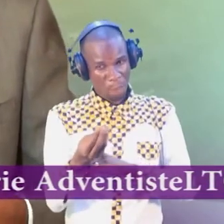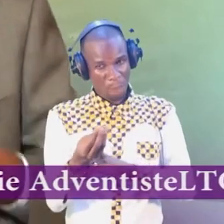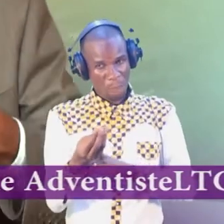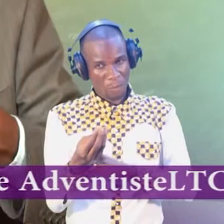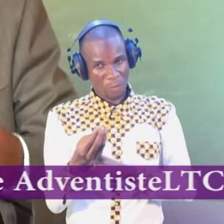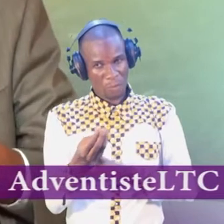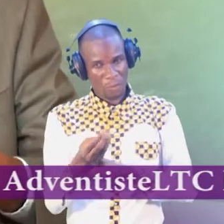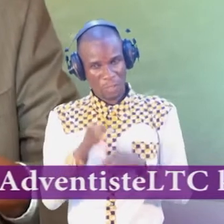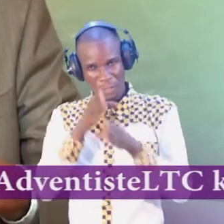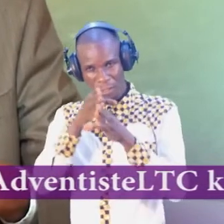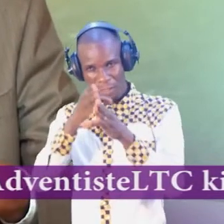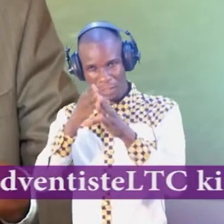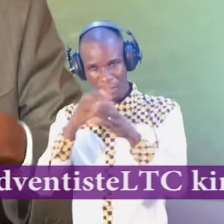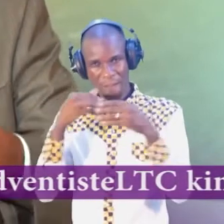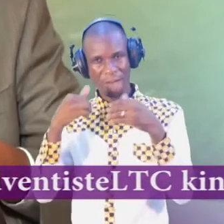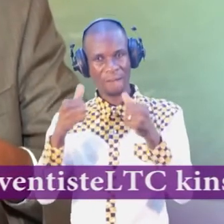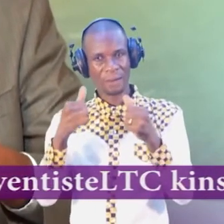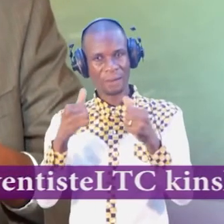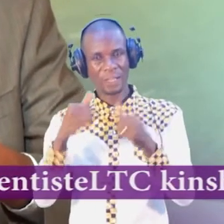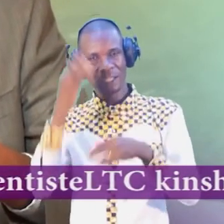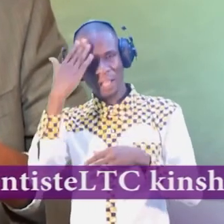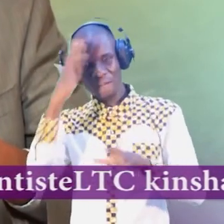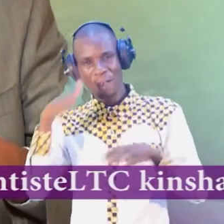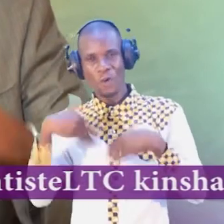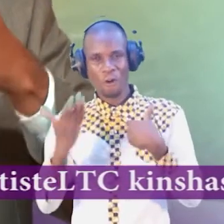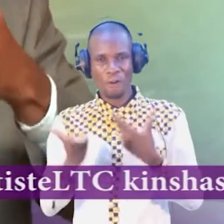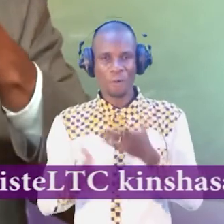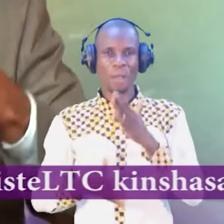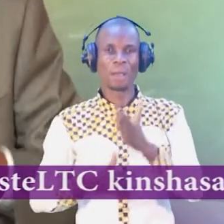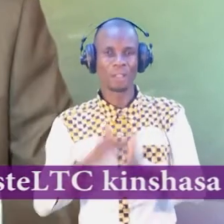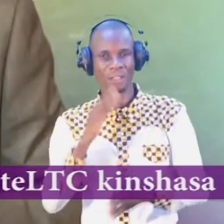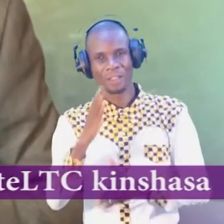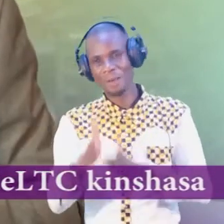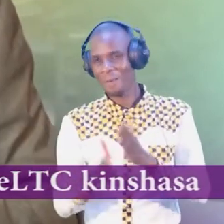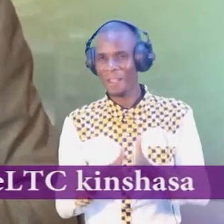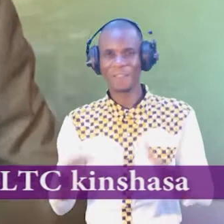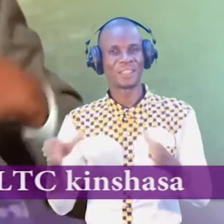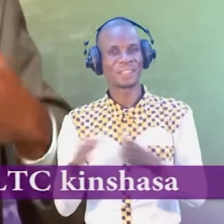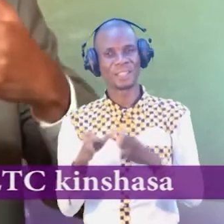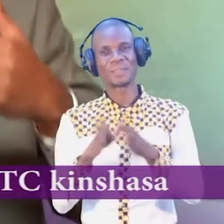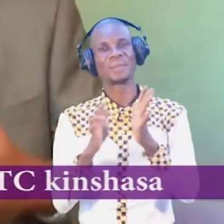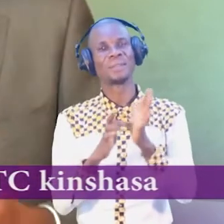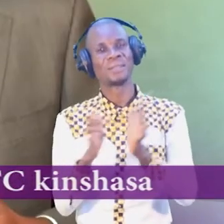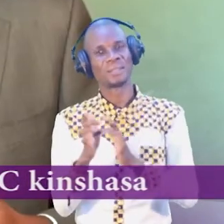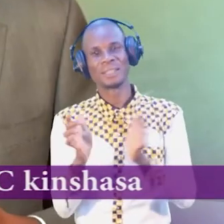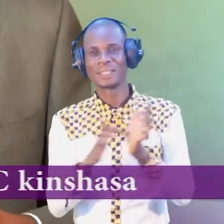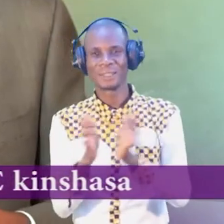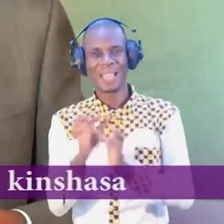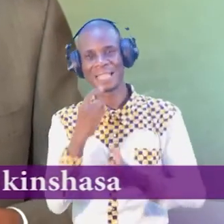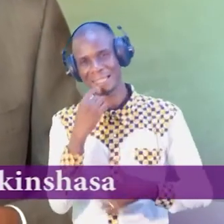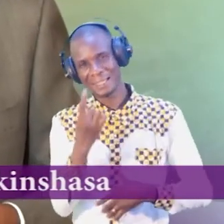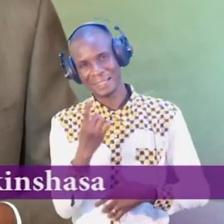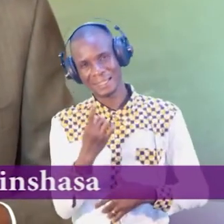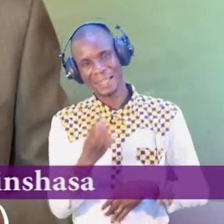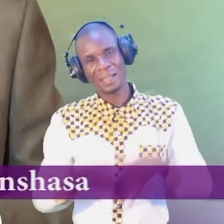ya bonsomi yango ekoki kopesa biso nzela ya kolanda koyeba lolenge